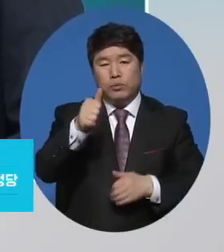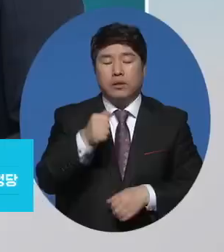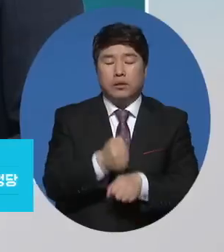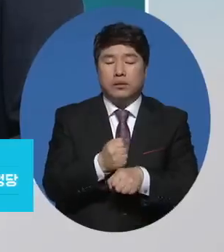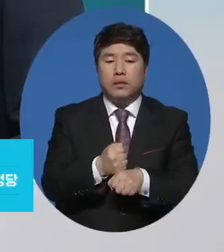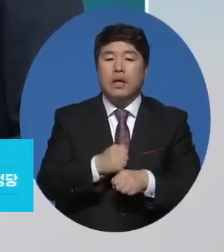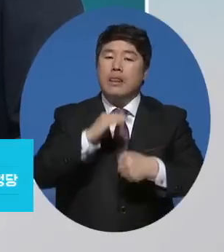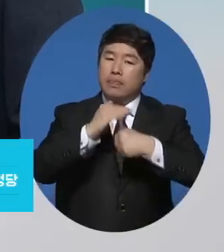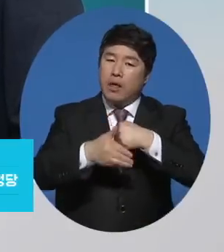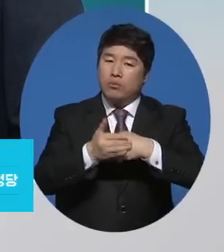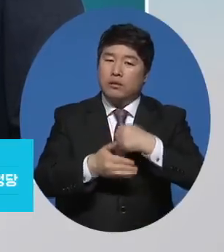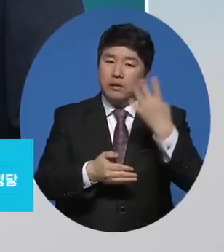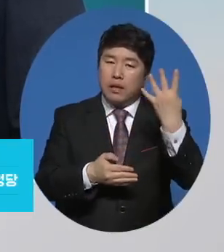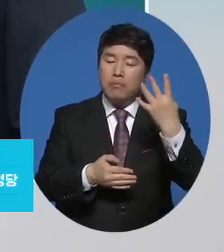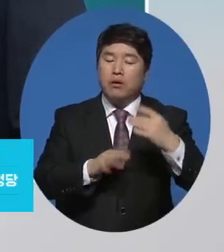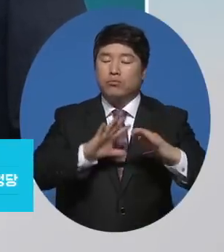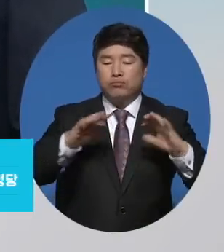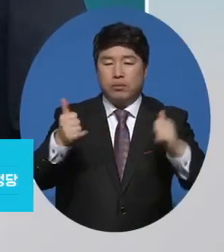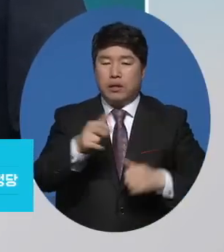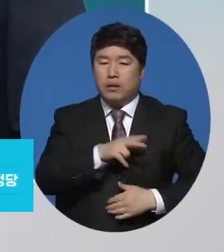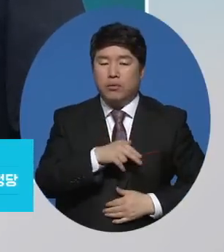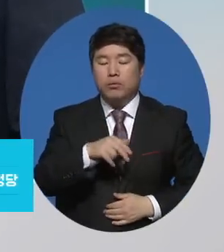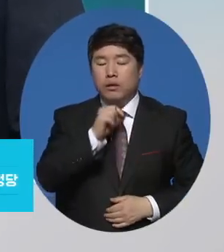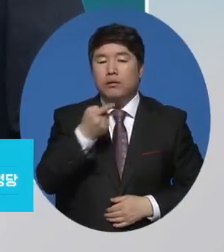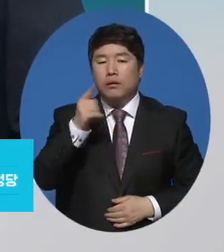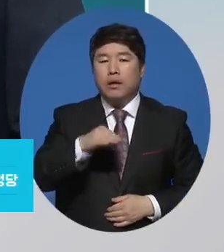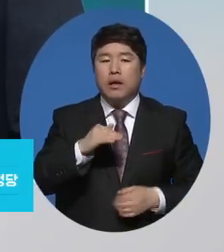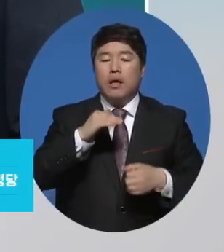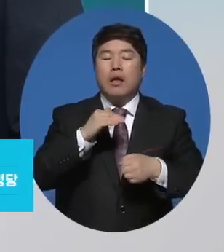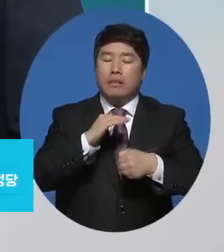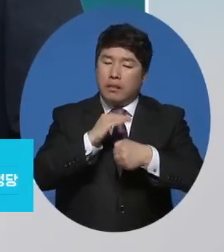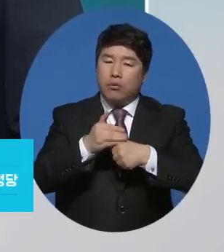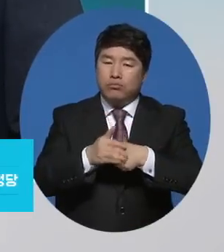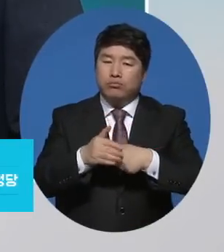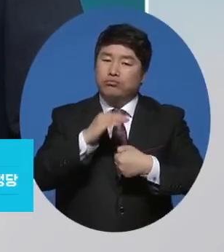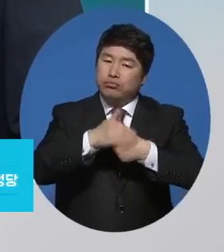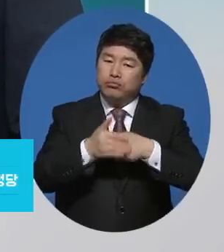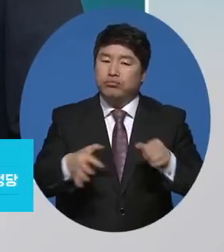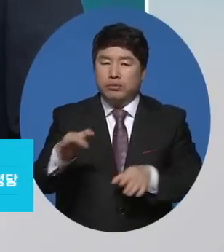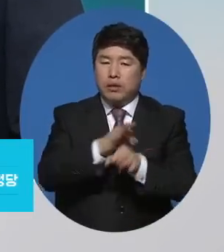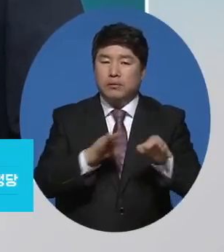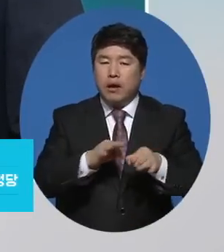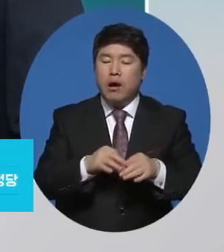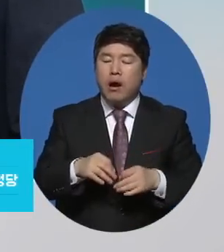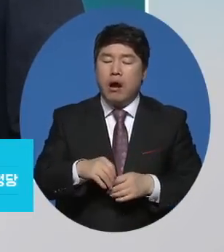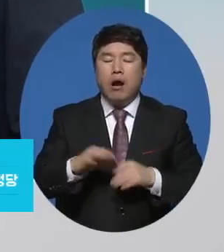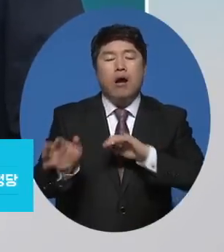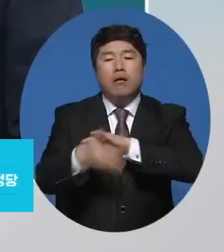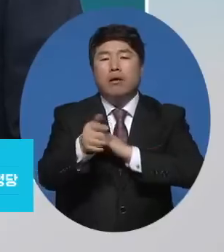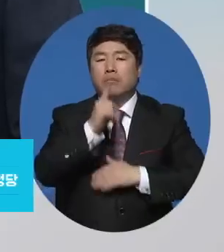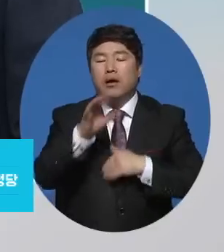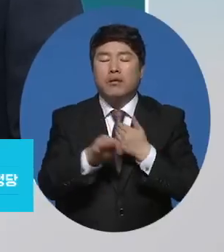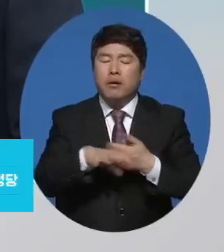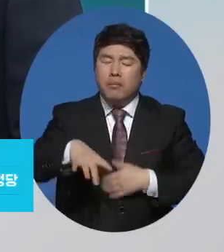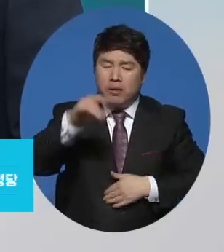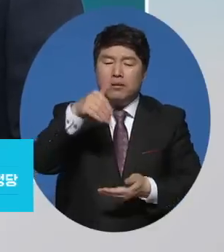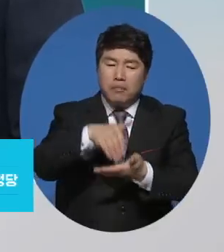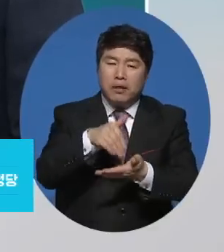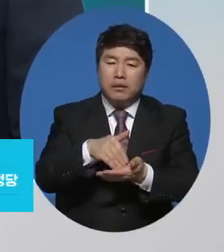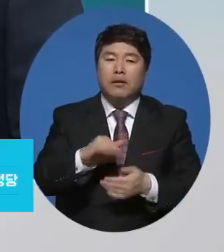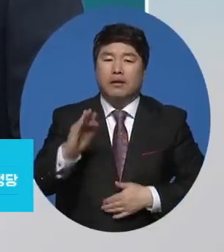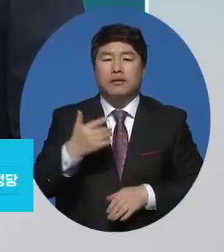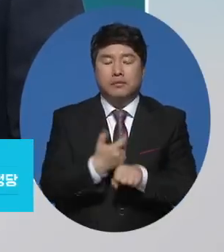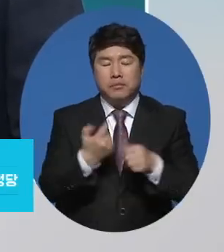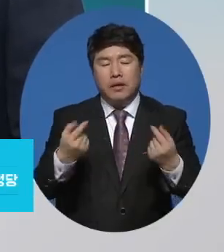사 현을 하셨는데 대구 경제가 엉망이다 얘기를 하시면 먼저 반성부터 좀 하셔야 되지 않을까 반하고